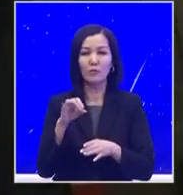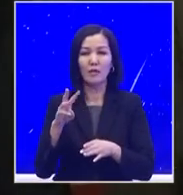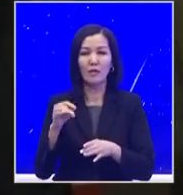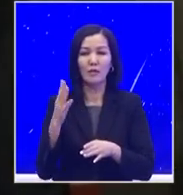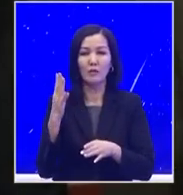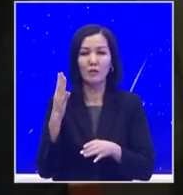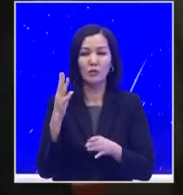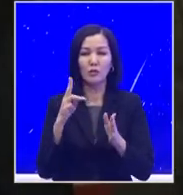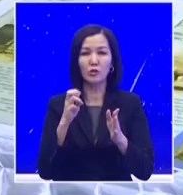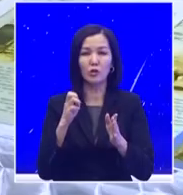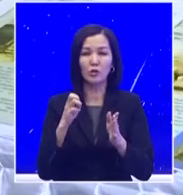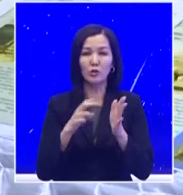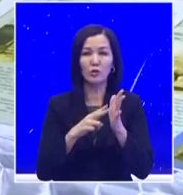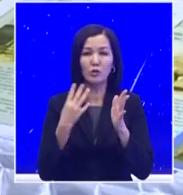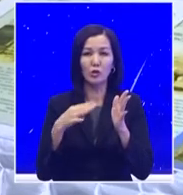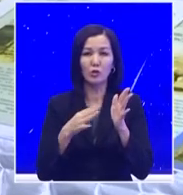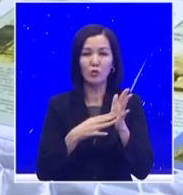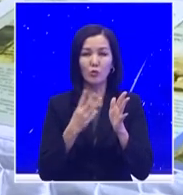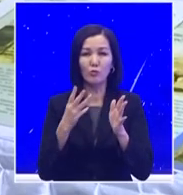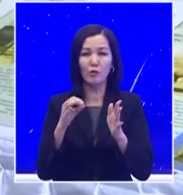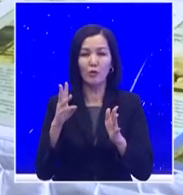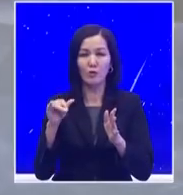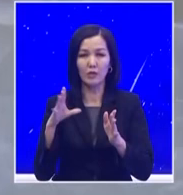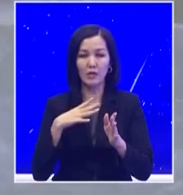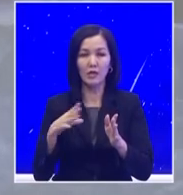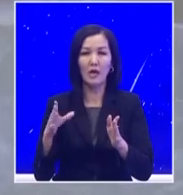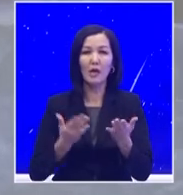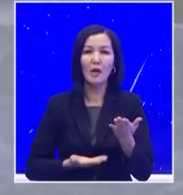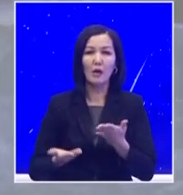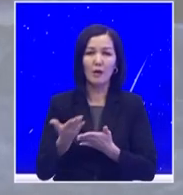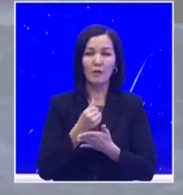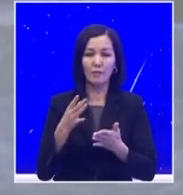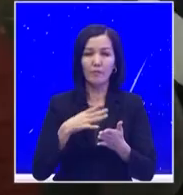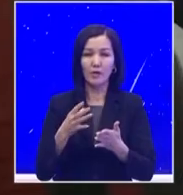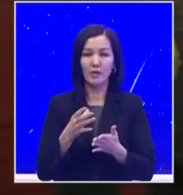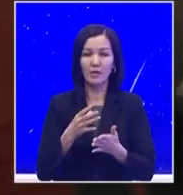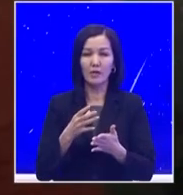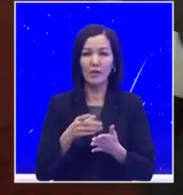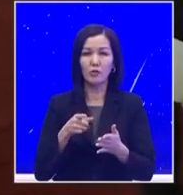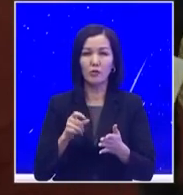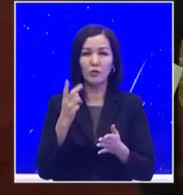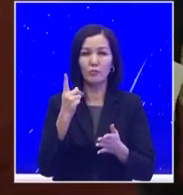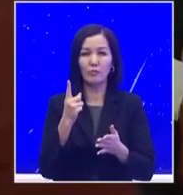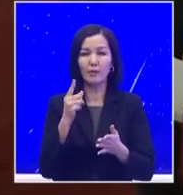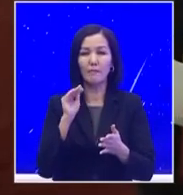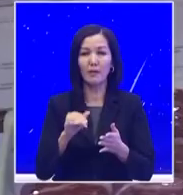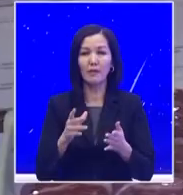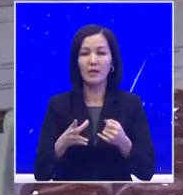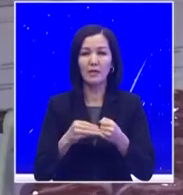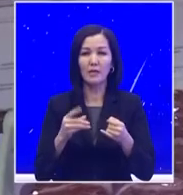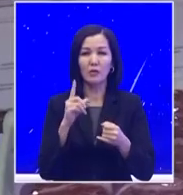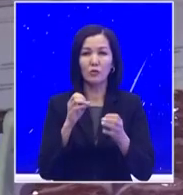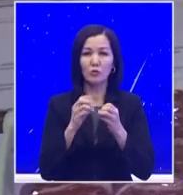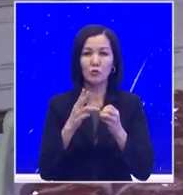744 миллион теңгеге жеткен. Егін шаруашылығында да түсім мол. Егістік алқабы 101 мың гектар жерді құрап, одан 113